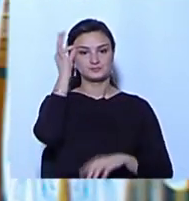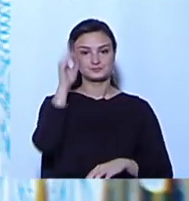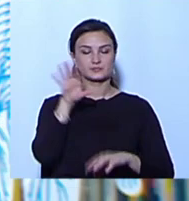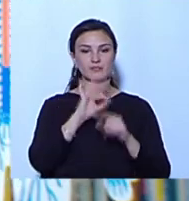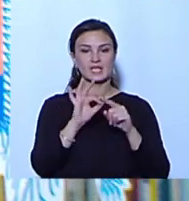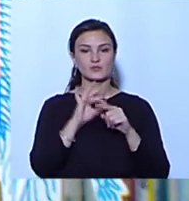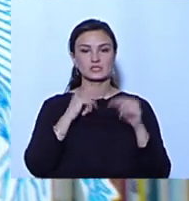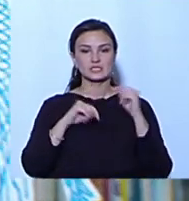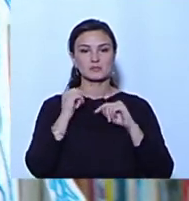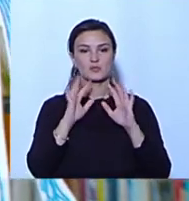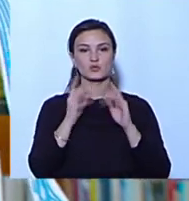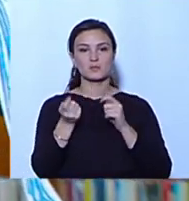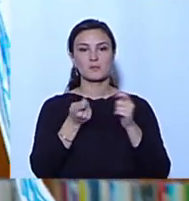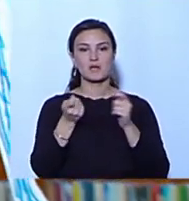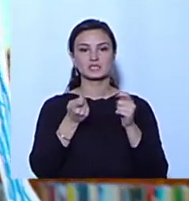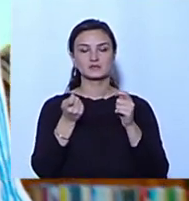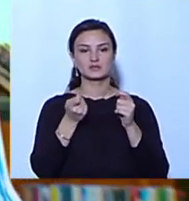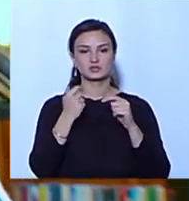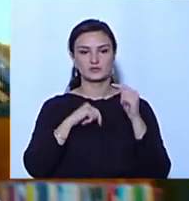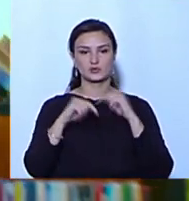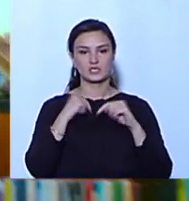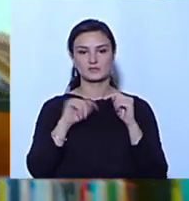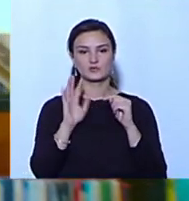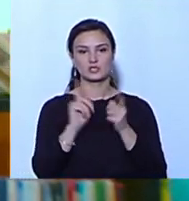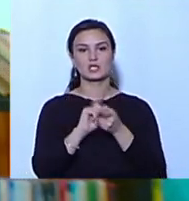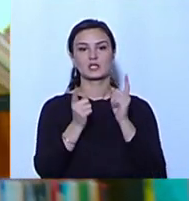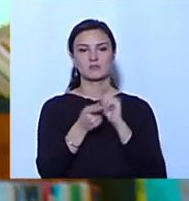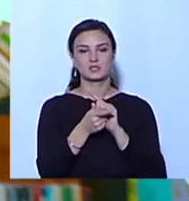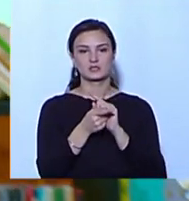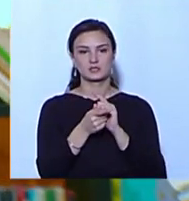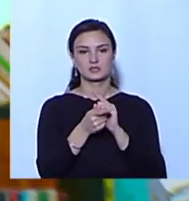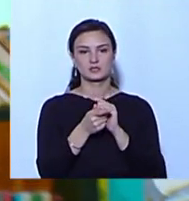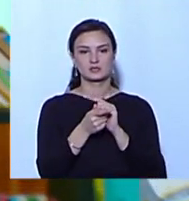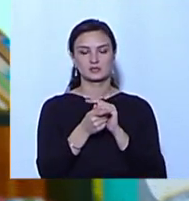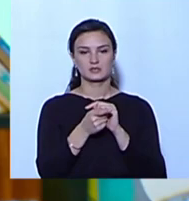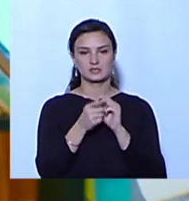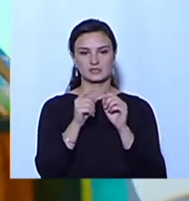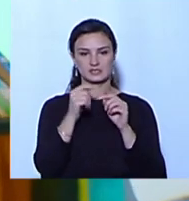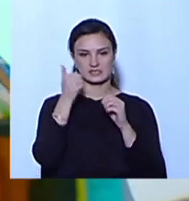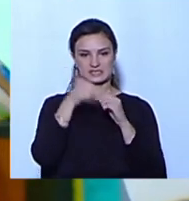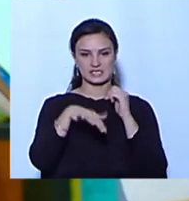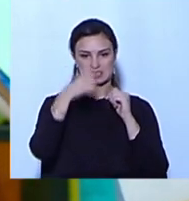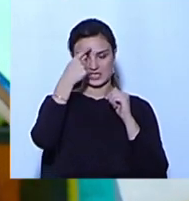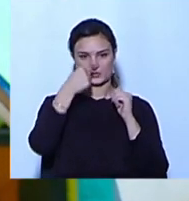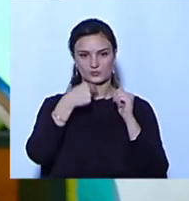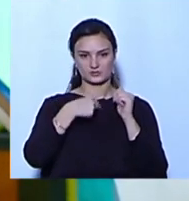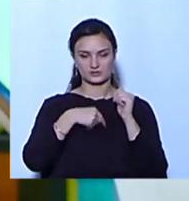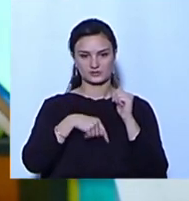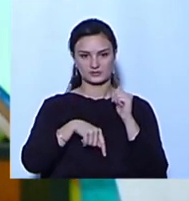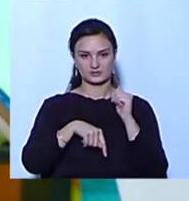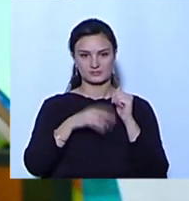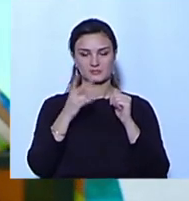სისტემა არაუბრალოდ მართვის პულს წარმოადგენს ჩვენს ორგანიზმში, არამედ შედგება ცენტრალური და პერიფერიული